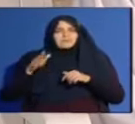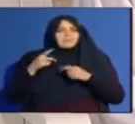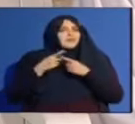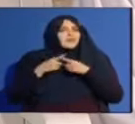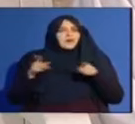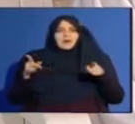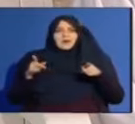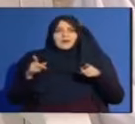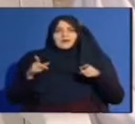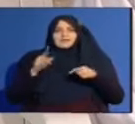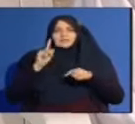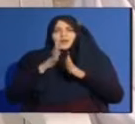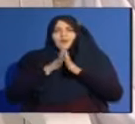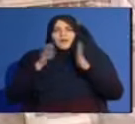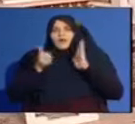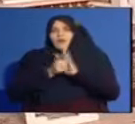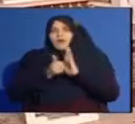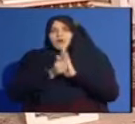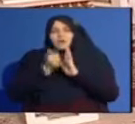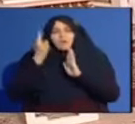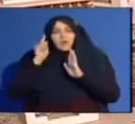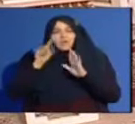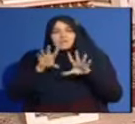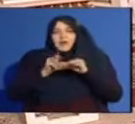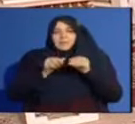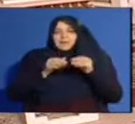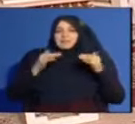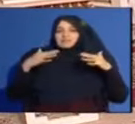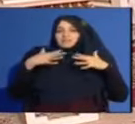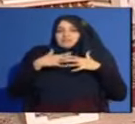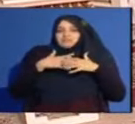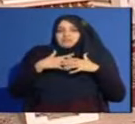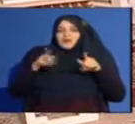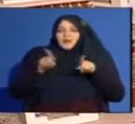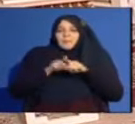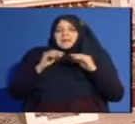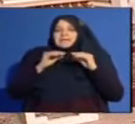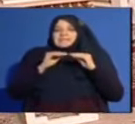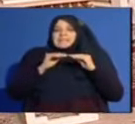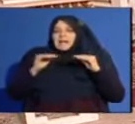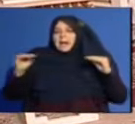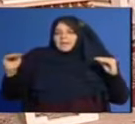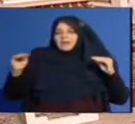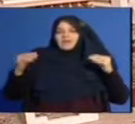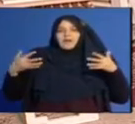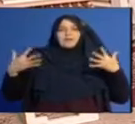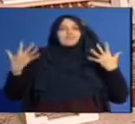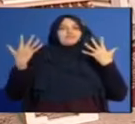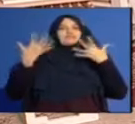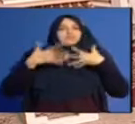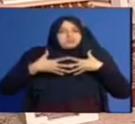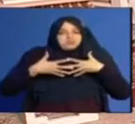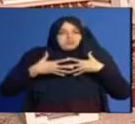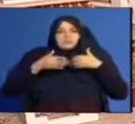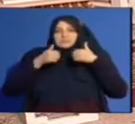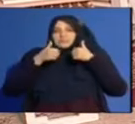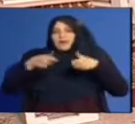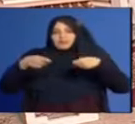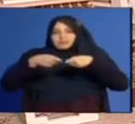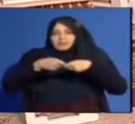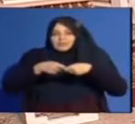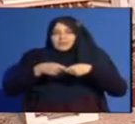الأسرة وفي استقرارها وفي انسجامها بين أفراد عائلتها وبين